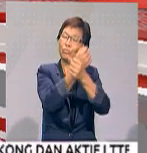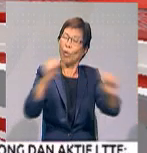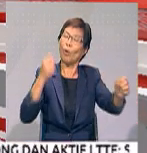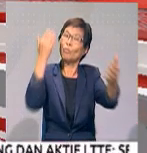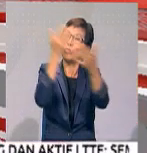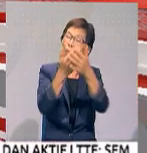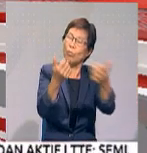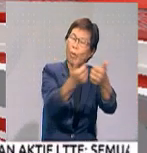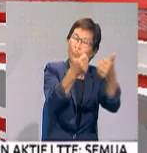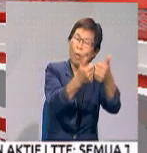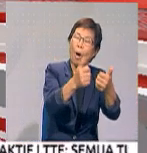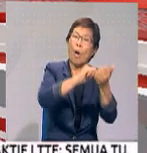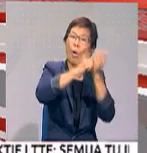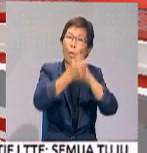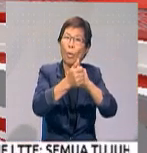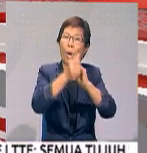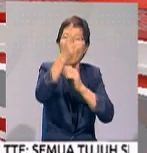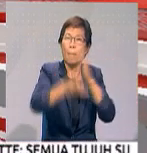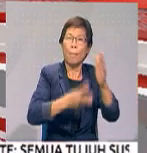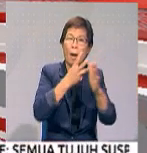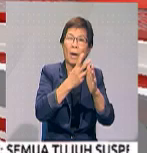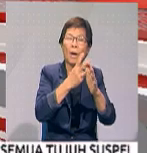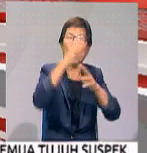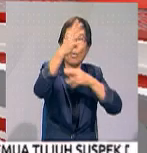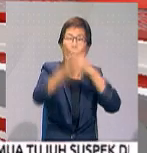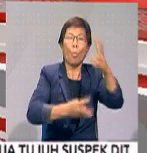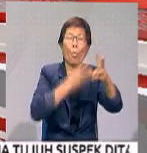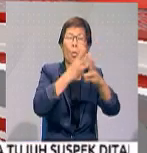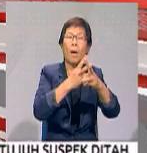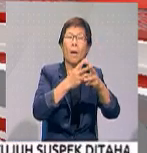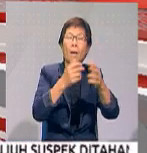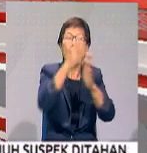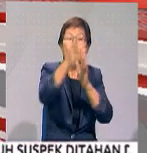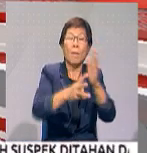menjelang kejohanan olahraga para dunia di Doha November ini.